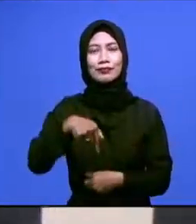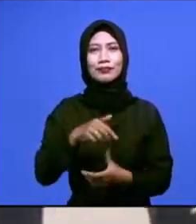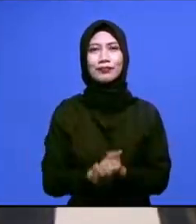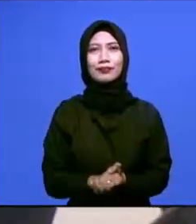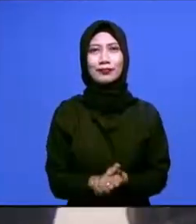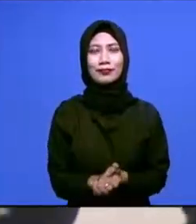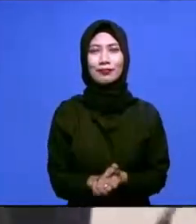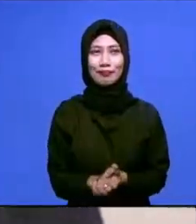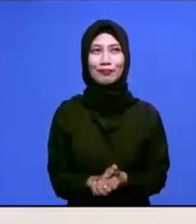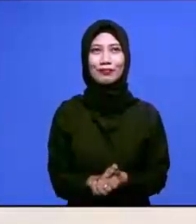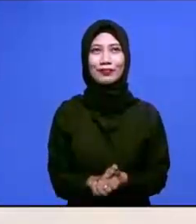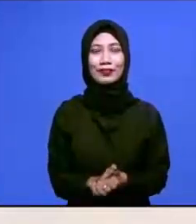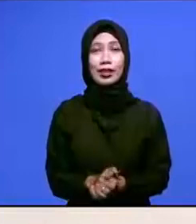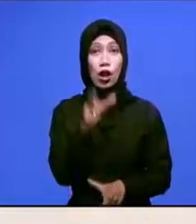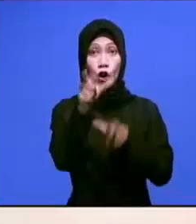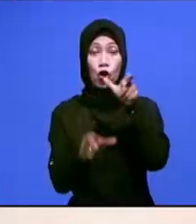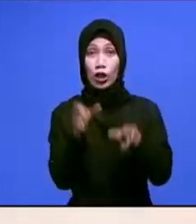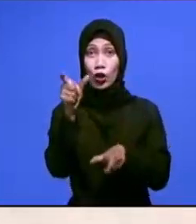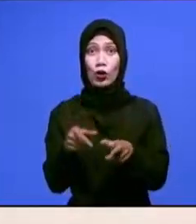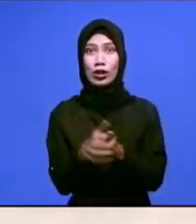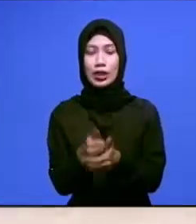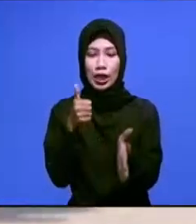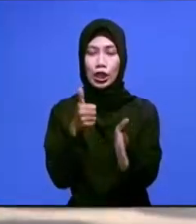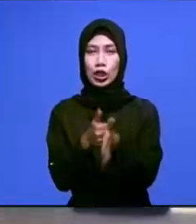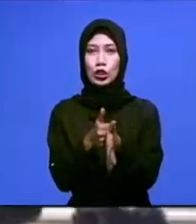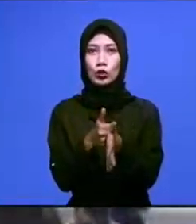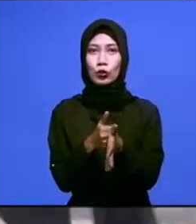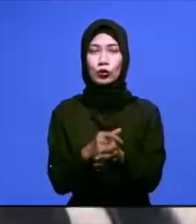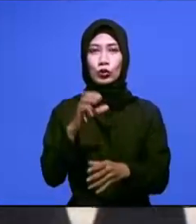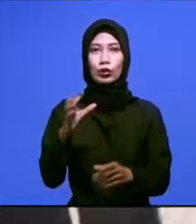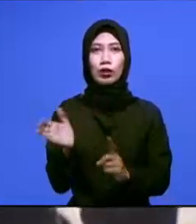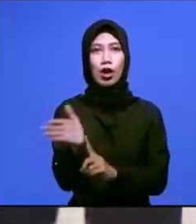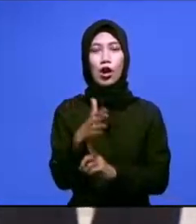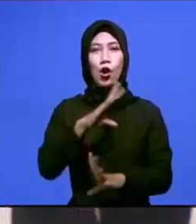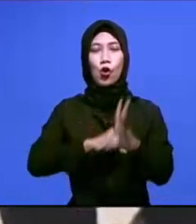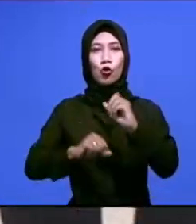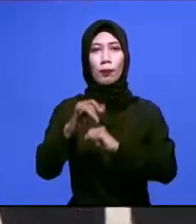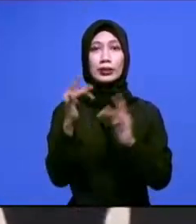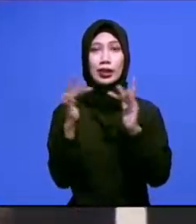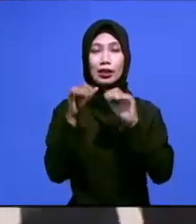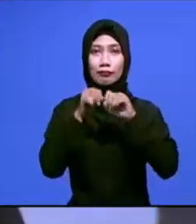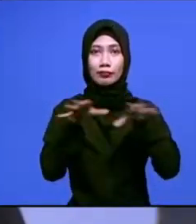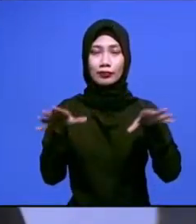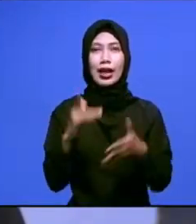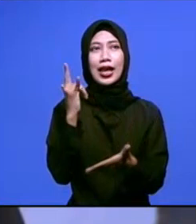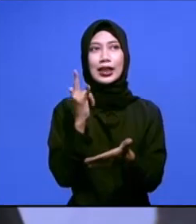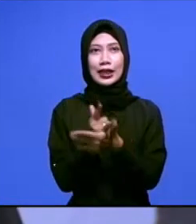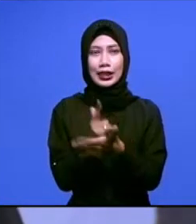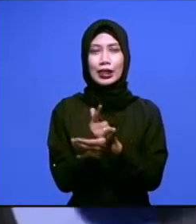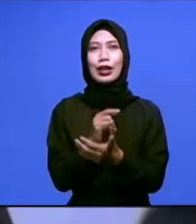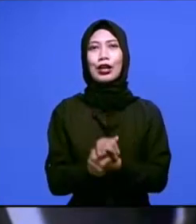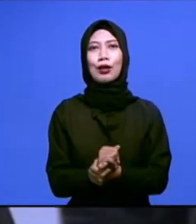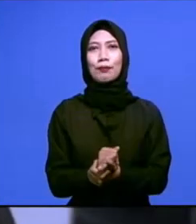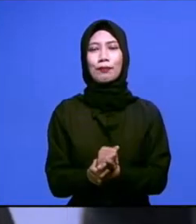Para peserta upacara virtual pun tak mau ketinggalan. Salah satunya Menko Polhuka Mahfud MD yang mengikuti upacara virtual dengan